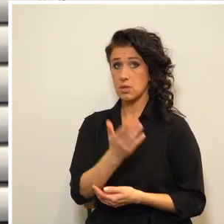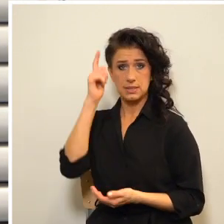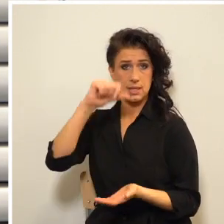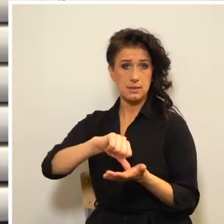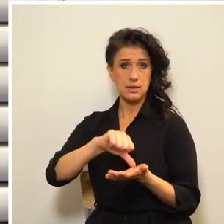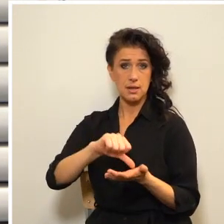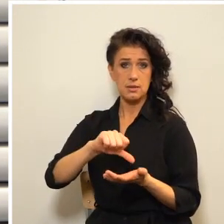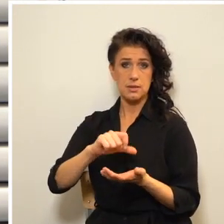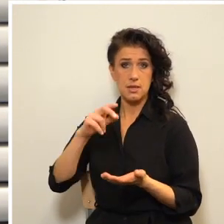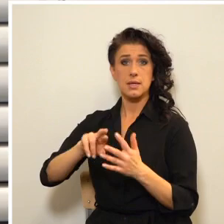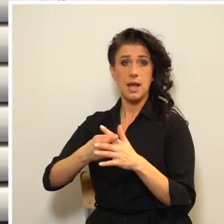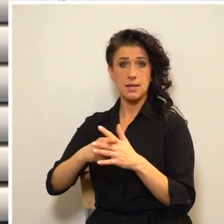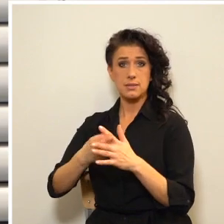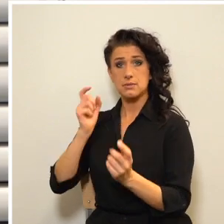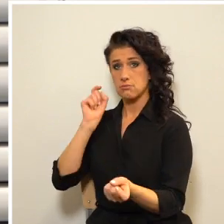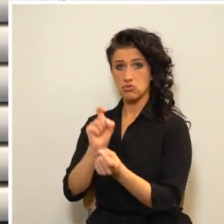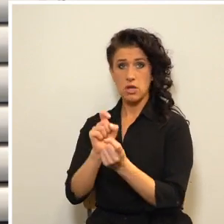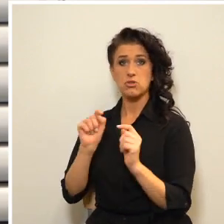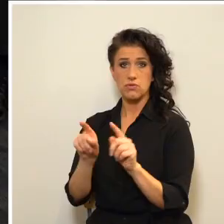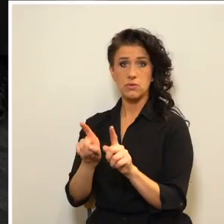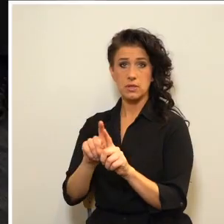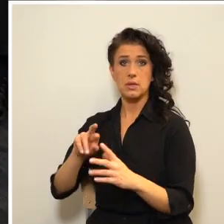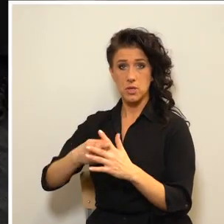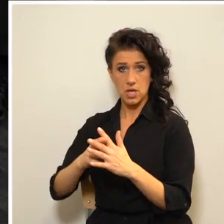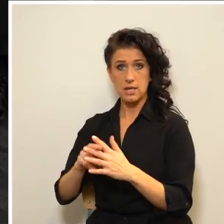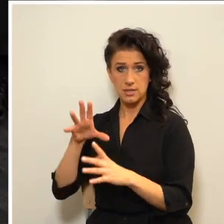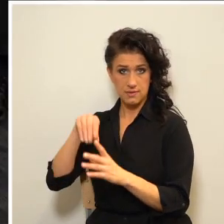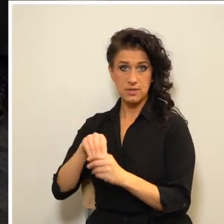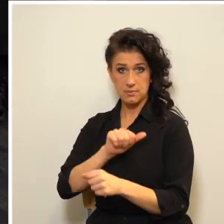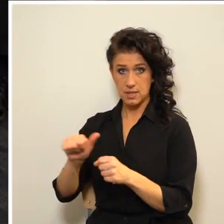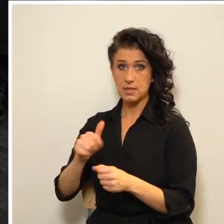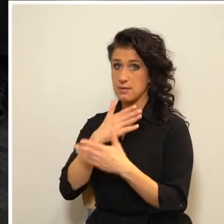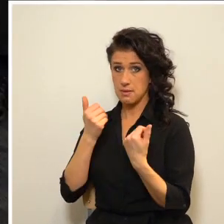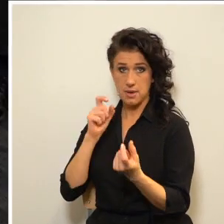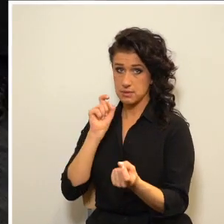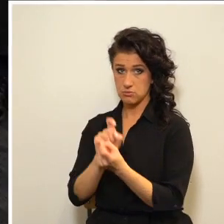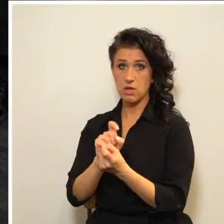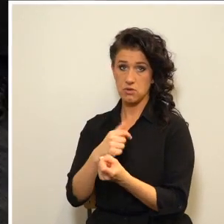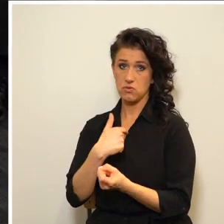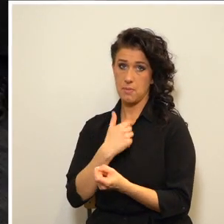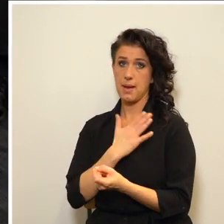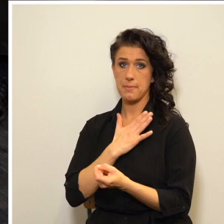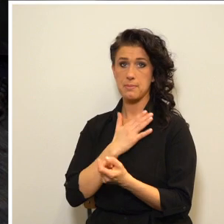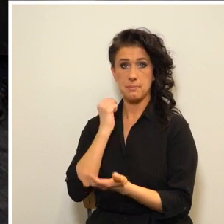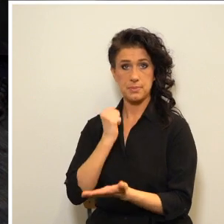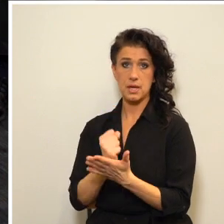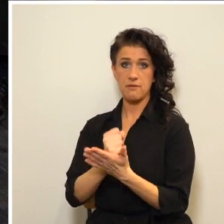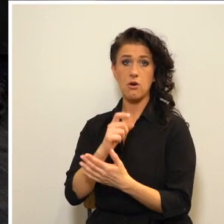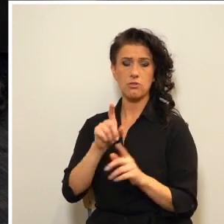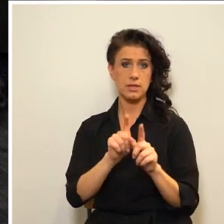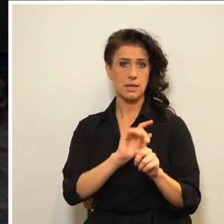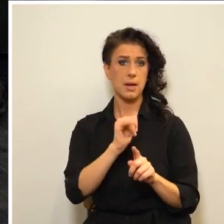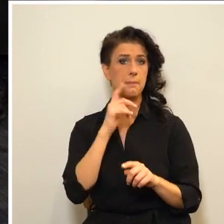rejestr sprzeciwów pierwsza rzecz to jest sprawdzenie w tym rejestrze nie ma sprzeciwu mamy prawo tak jak pan profesor